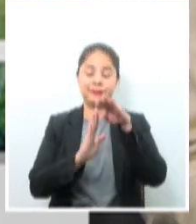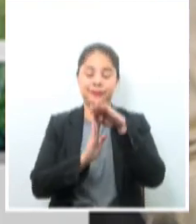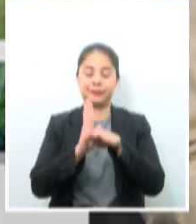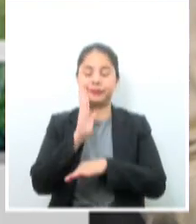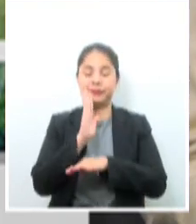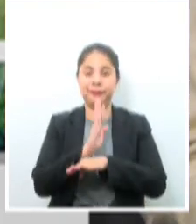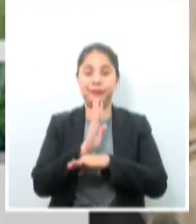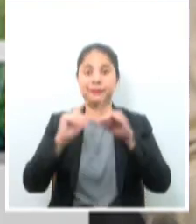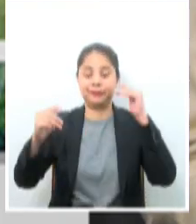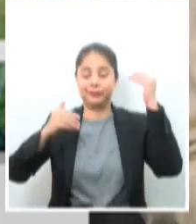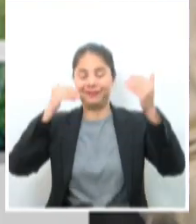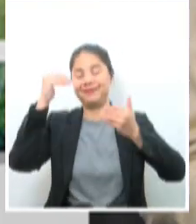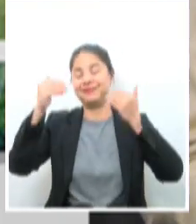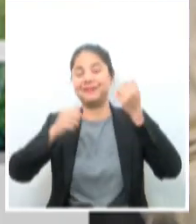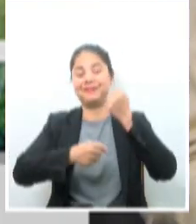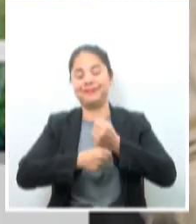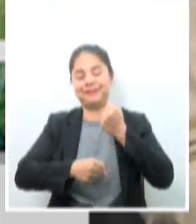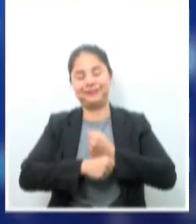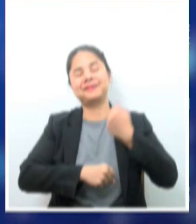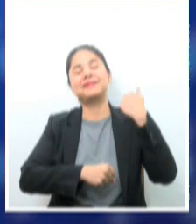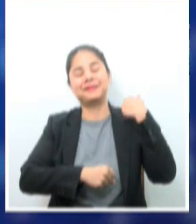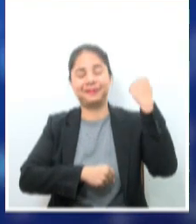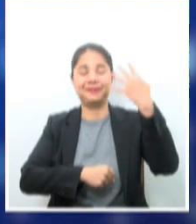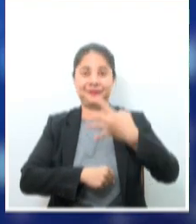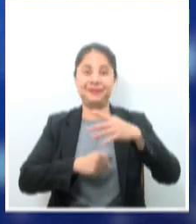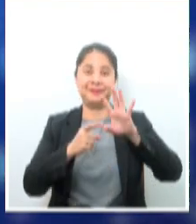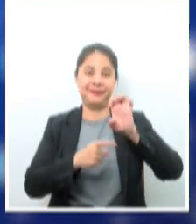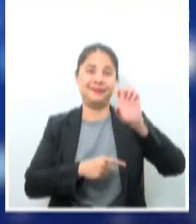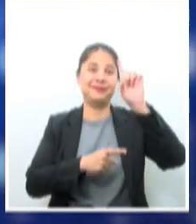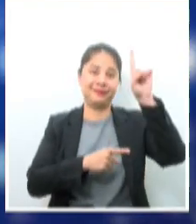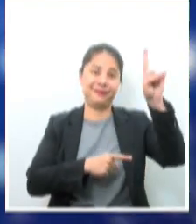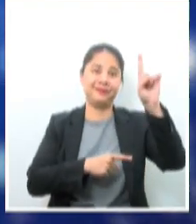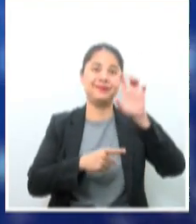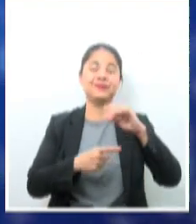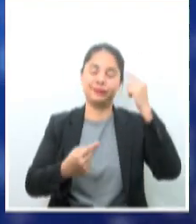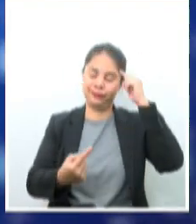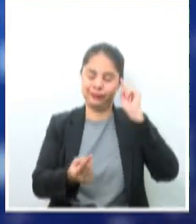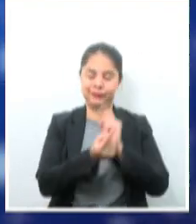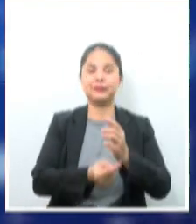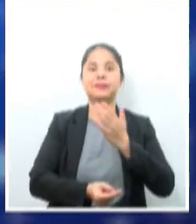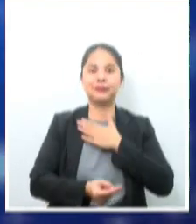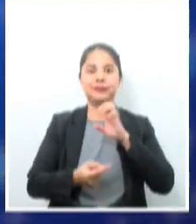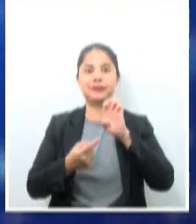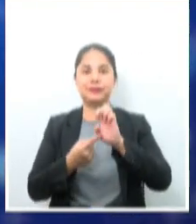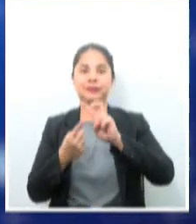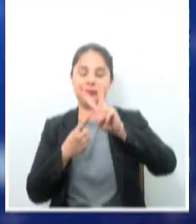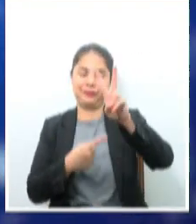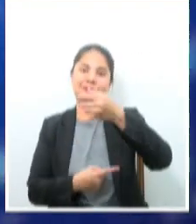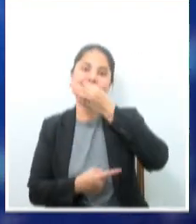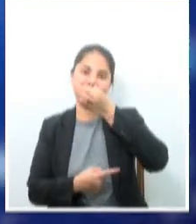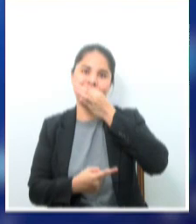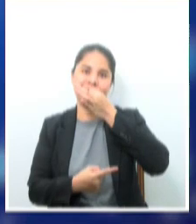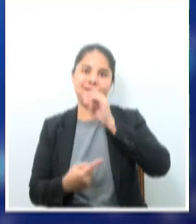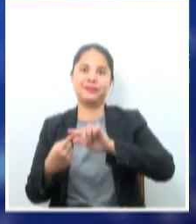การแนะแนวเด็กอยู่ด้วยกัน4ขั้นตอนอย่างที่พูดไปนะครับ E1 Evaluate นะครับ E2 นะครับ Explore E3 Experience นะครับแล้วก็